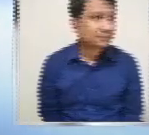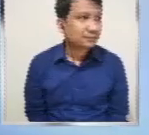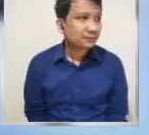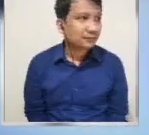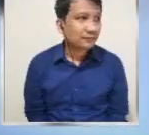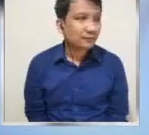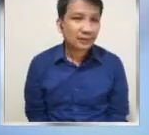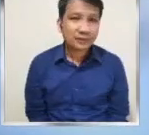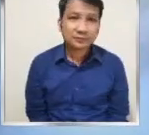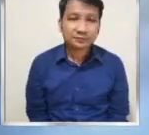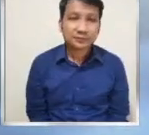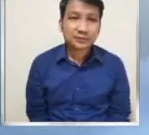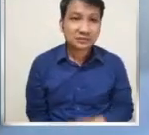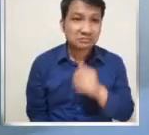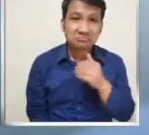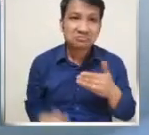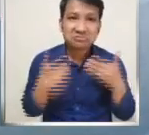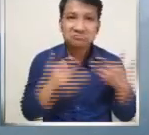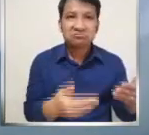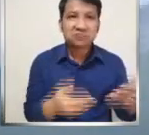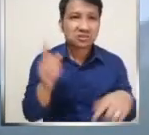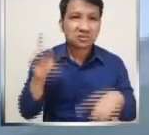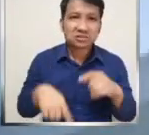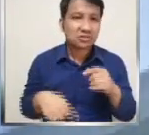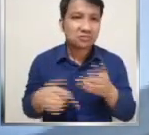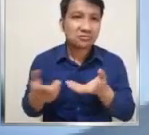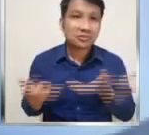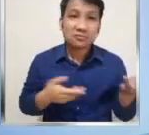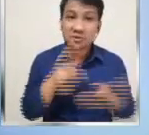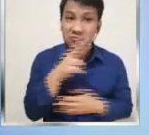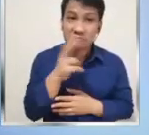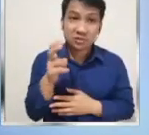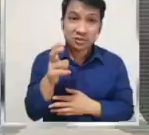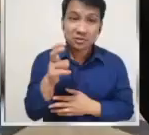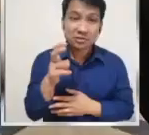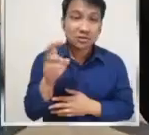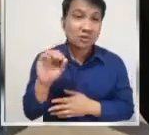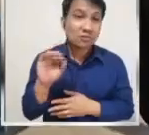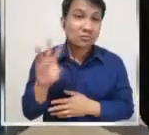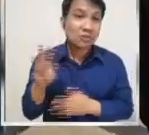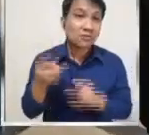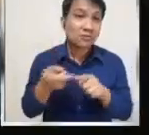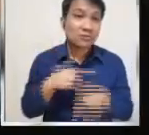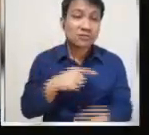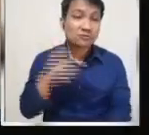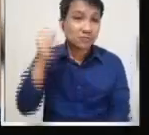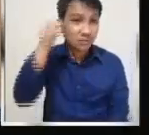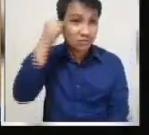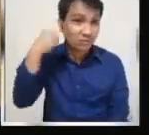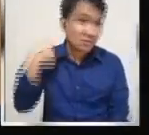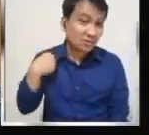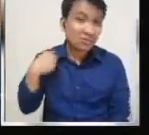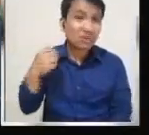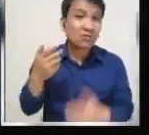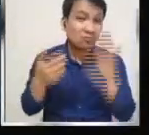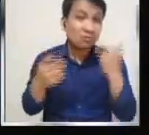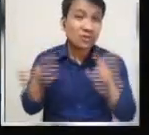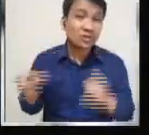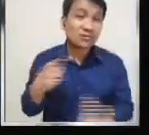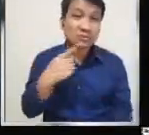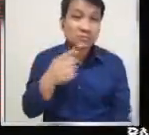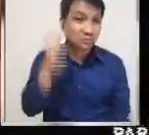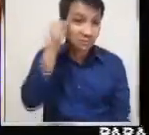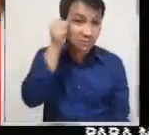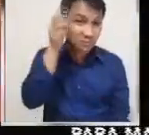Hindi natuloy ang pagpapauwi sa labi ng mahigit 200 OFW mula sa Saudi Arabia. Sa pahayag ni Labor Secretary Sylvester Belly